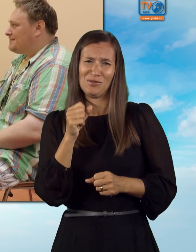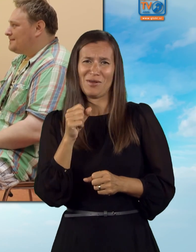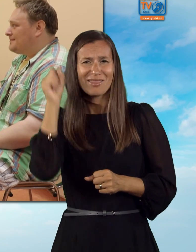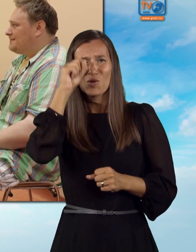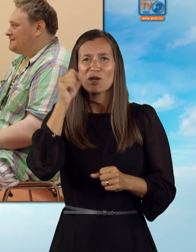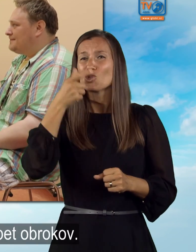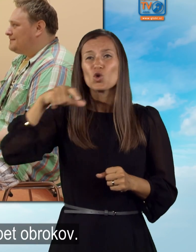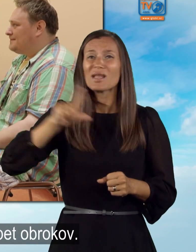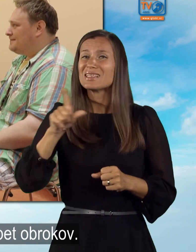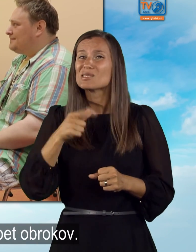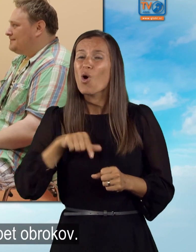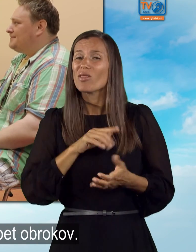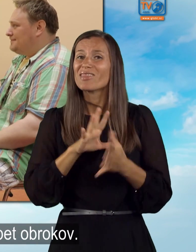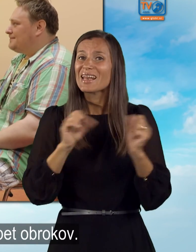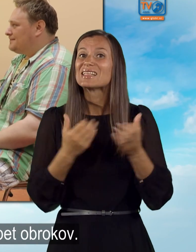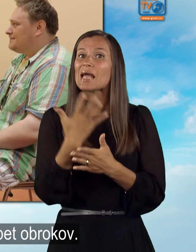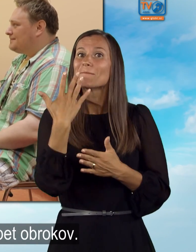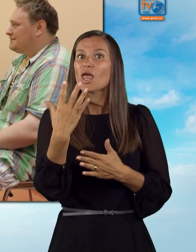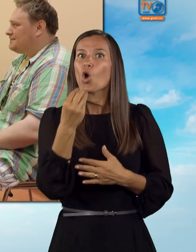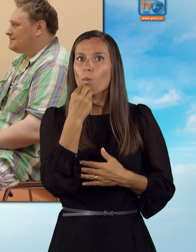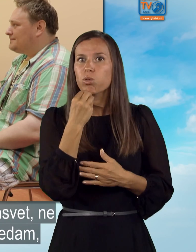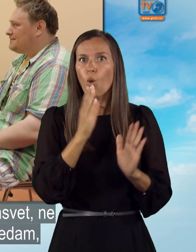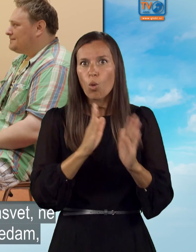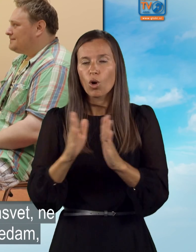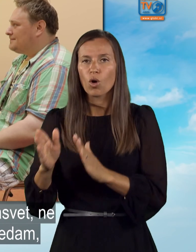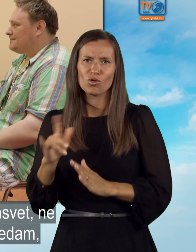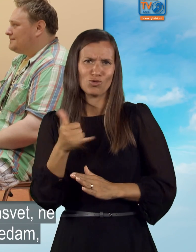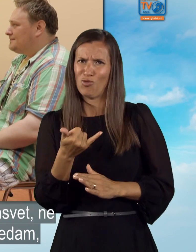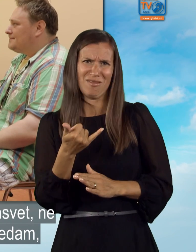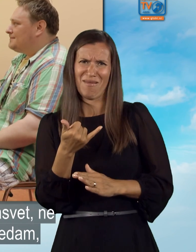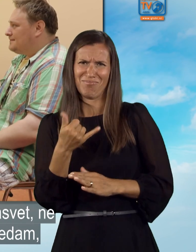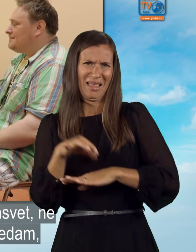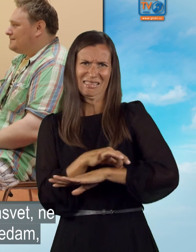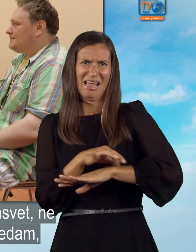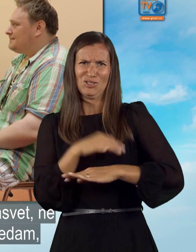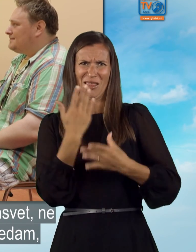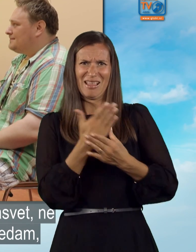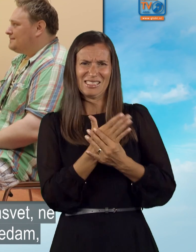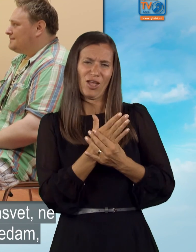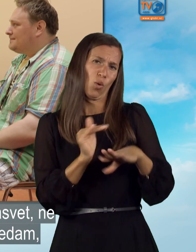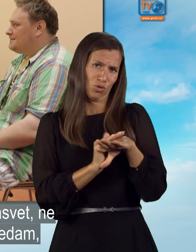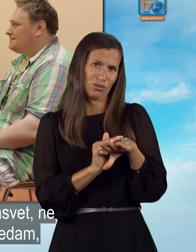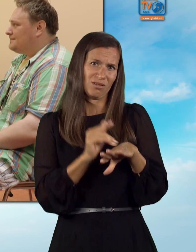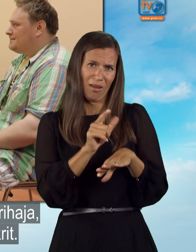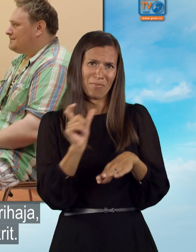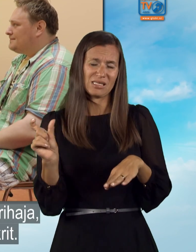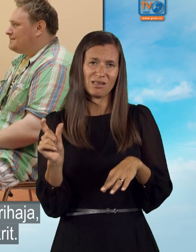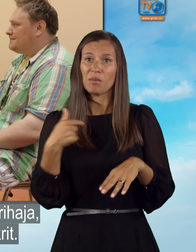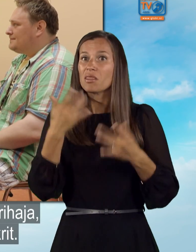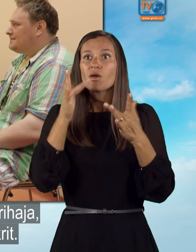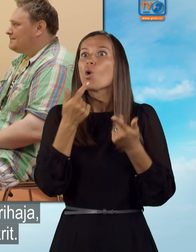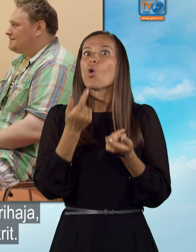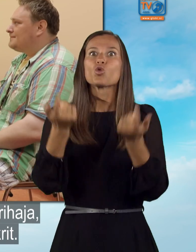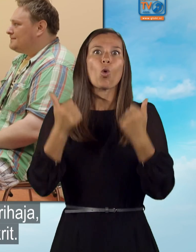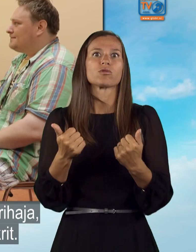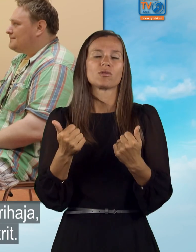je nesmisel, ljudje nismo narejeni za 5 obrokov. To je nek histeričen nasvet, ne zamerite, da se tako izrazim, ki ne vem točno, odkot